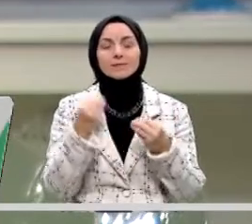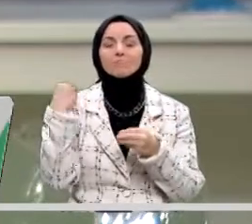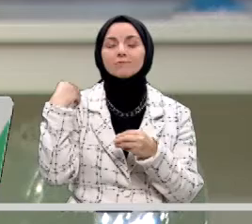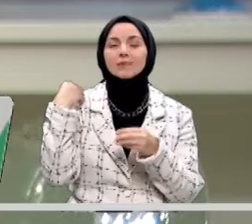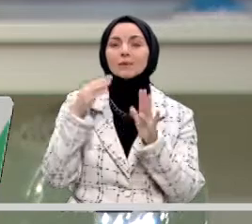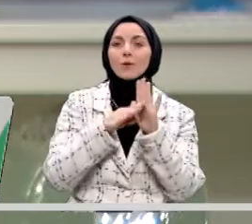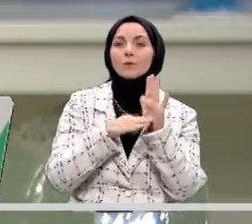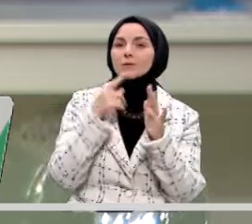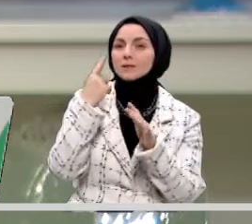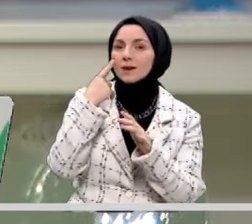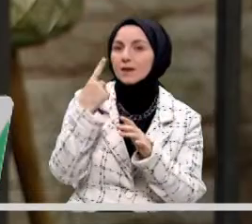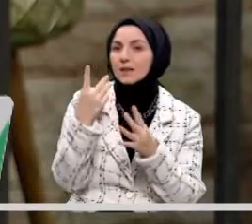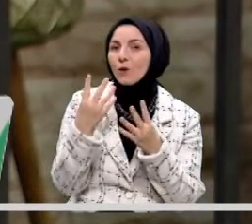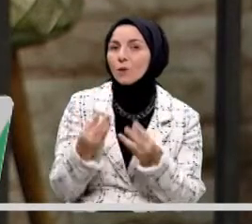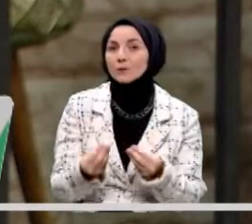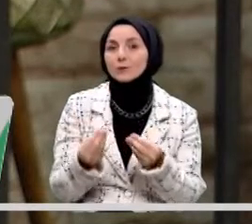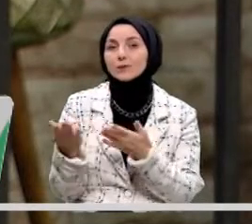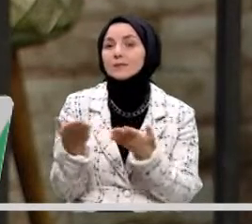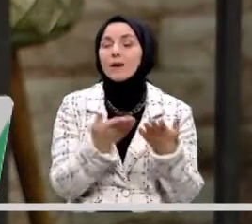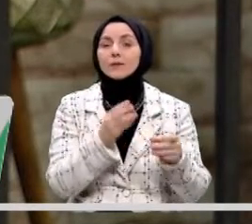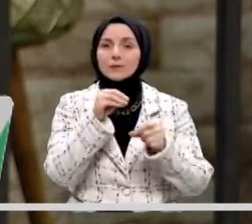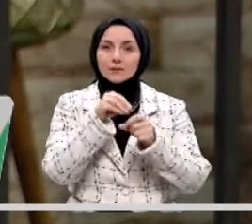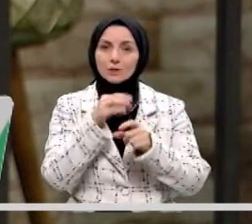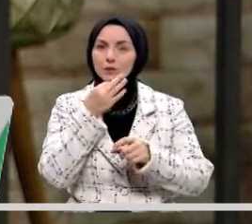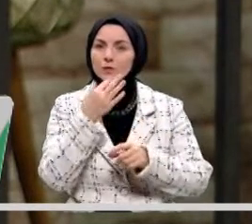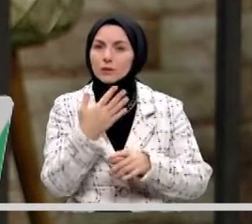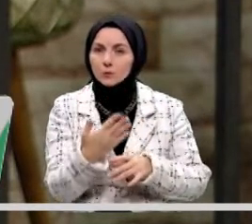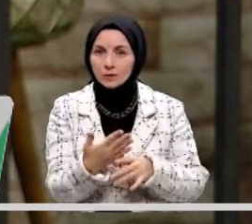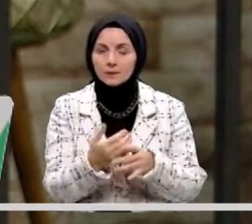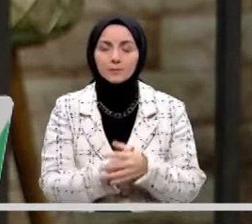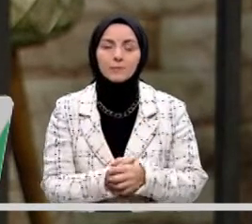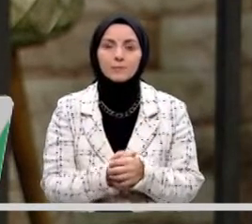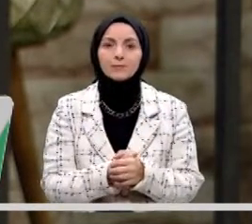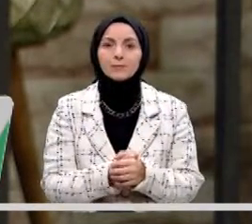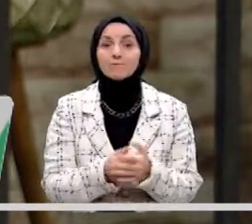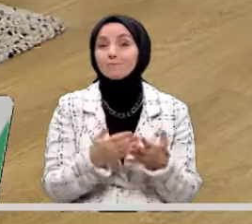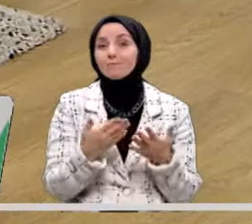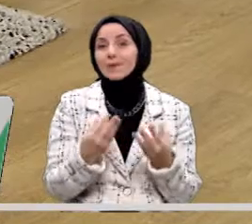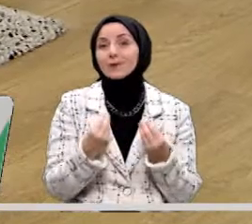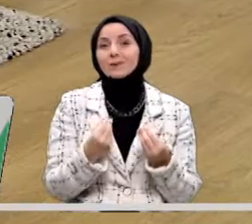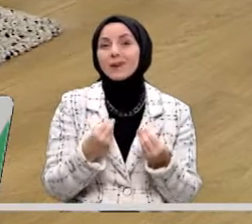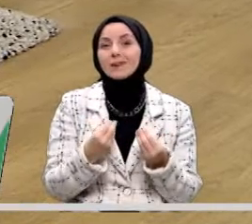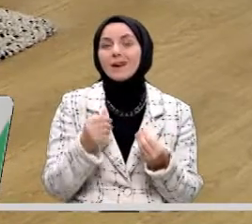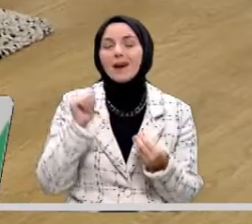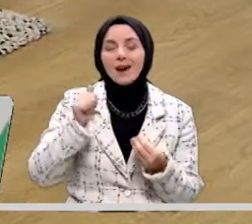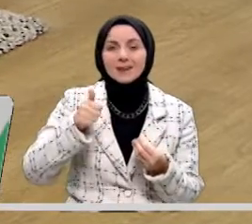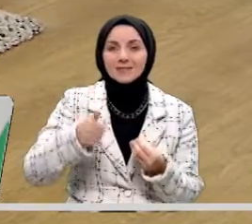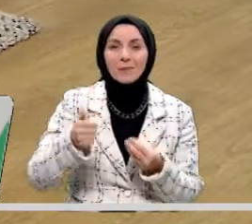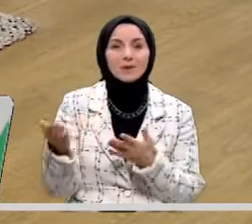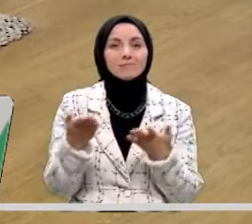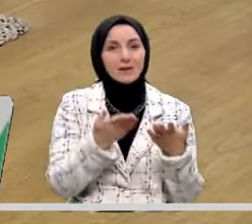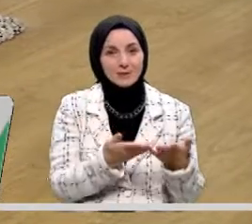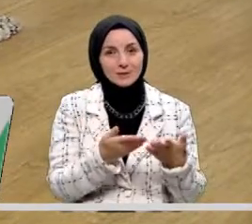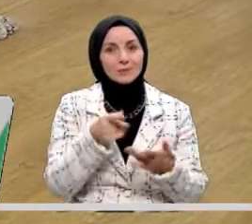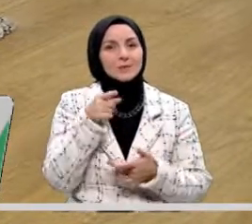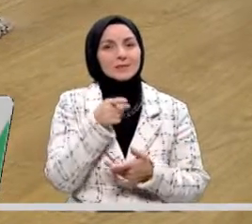inşallah davet ettiğiniz için teşekkür ederiz teşekkür ediyoruz hocam Ne güzel her seferinde davetimize icabet ediyorsun İnşallah